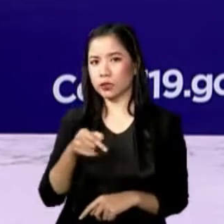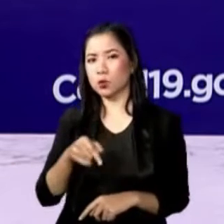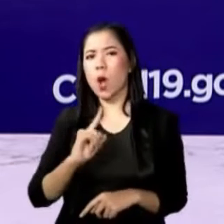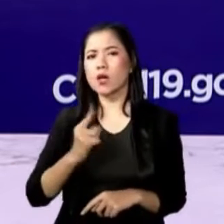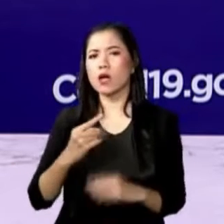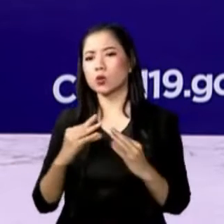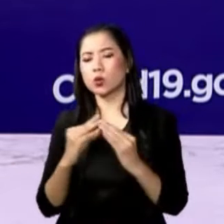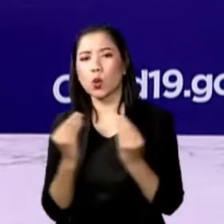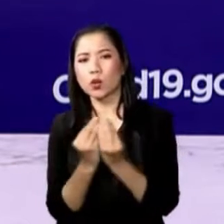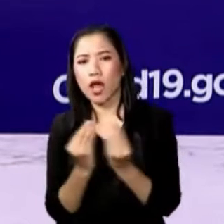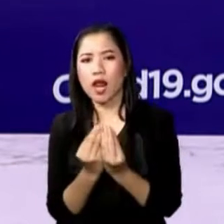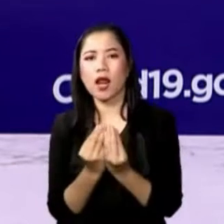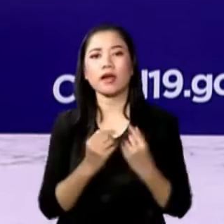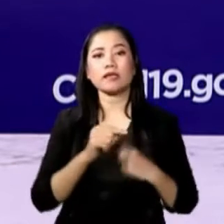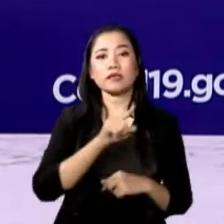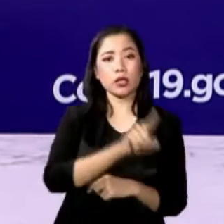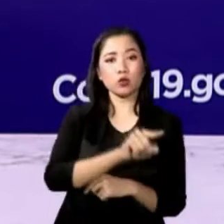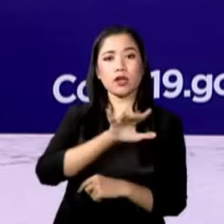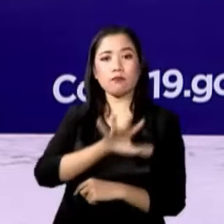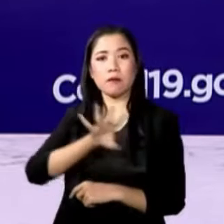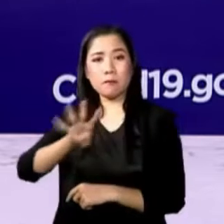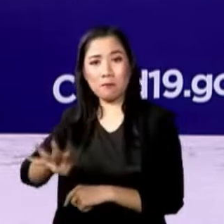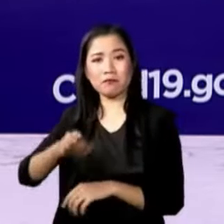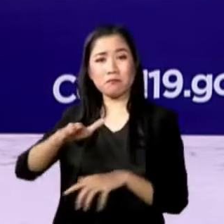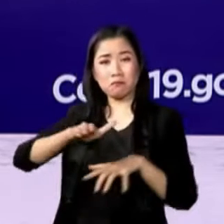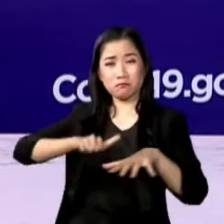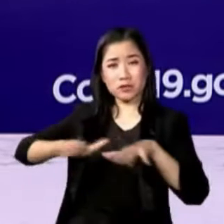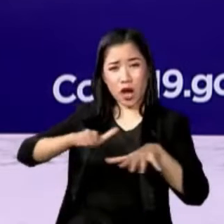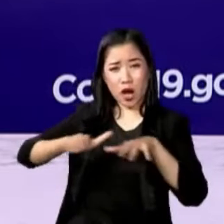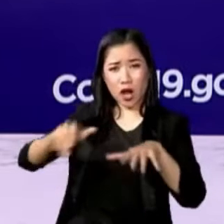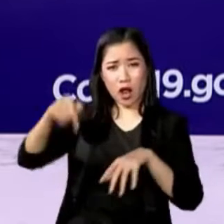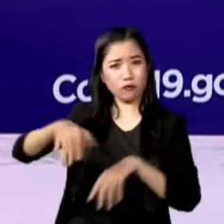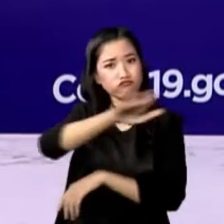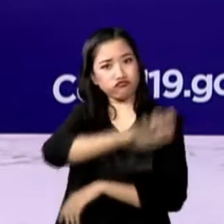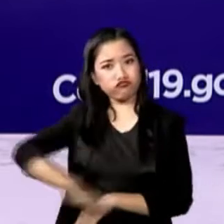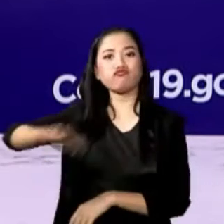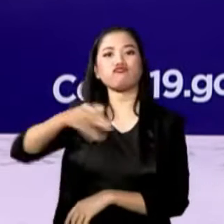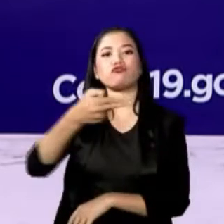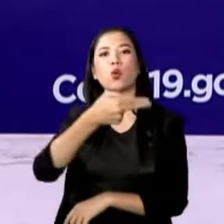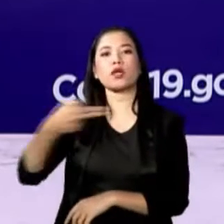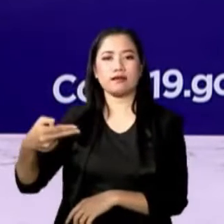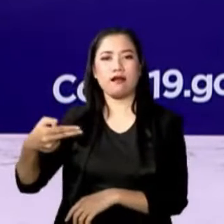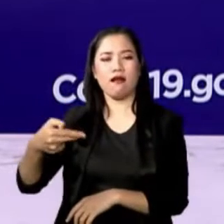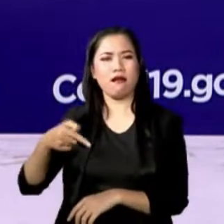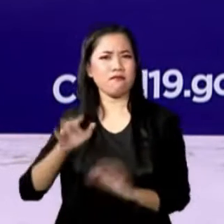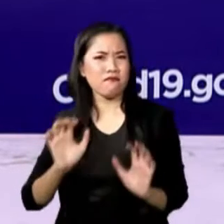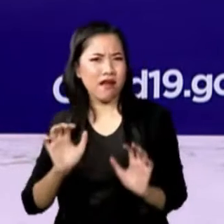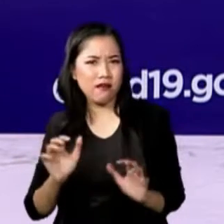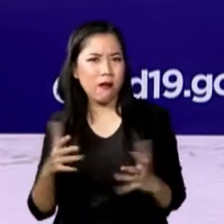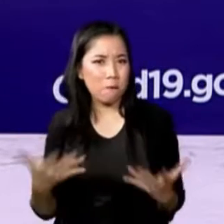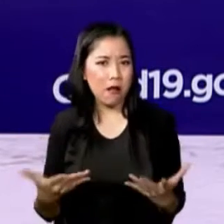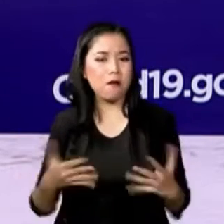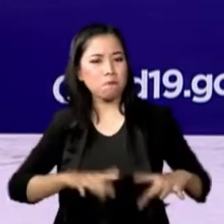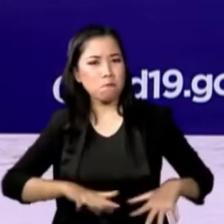total 154 bencana alam terjadi di Indonesia. Kebanyakan ialah berbentuk